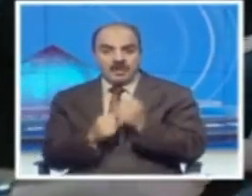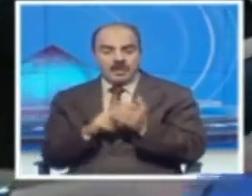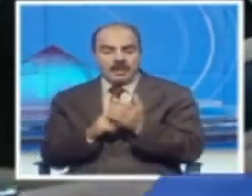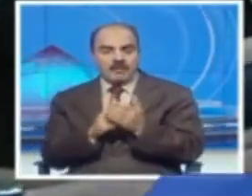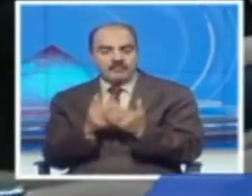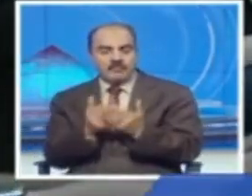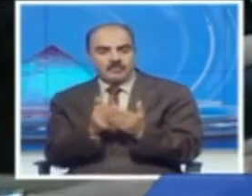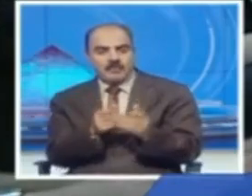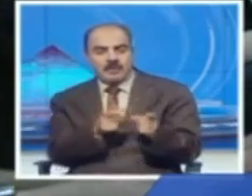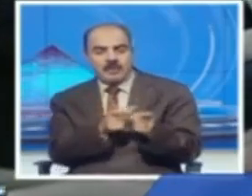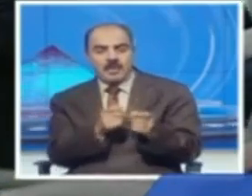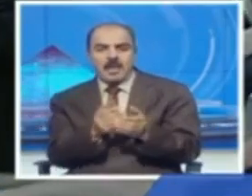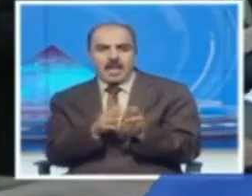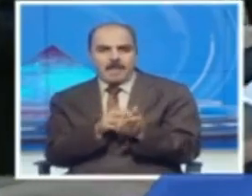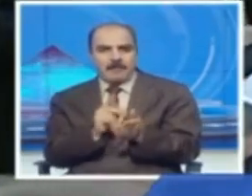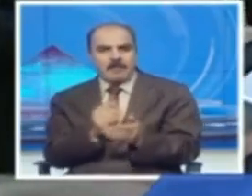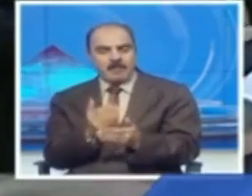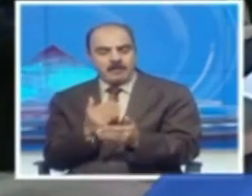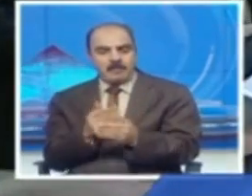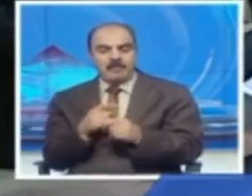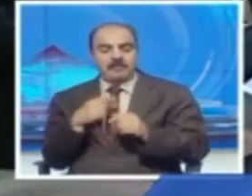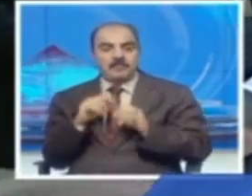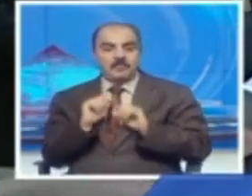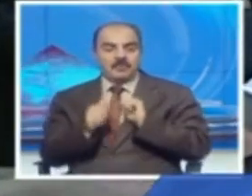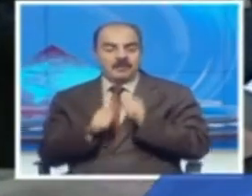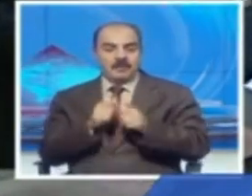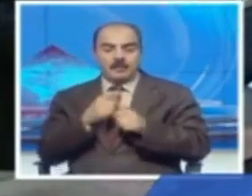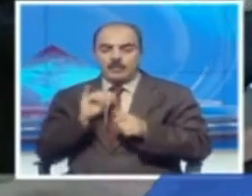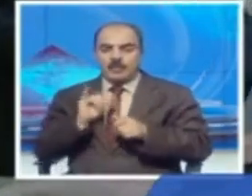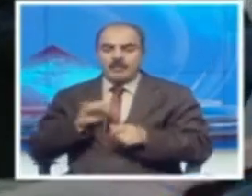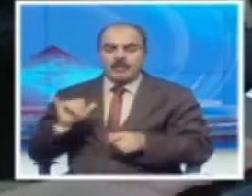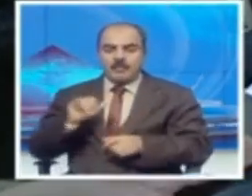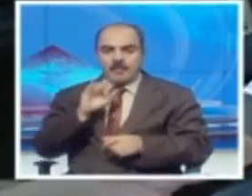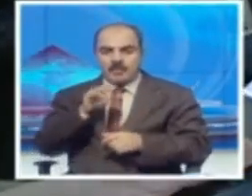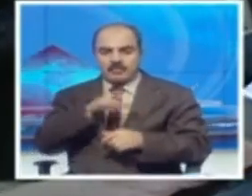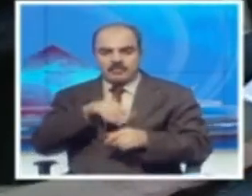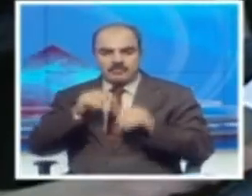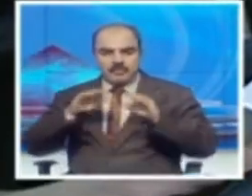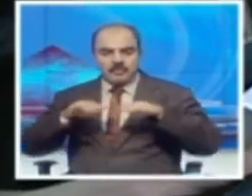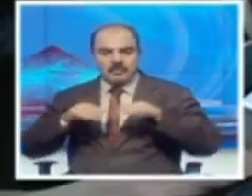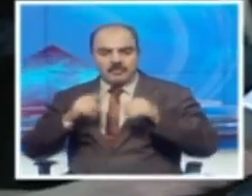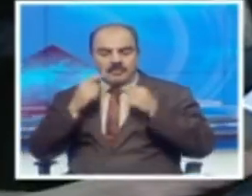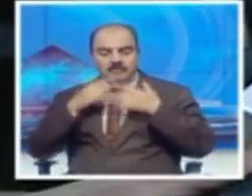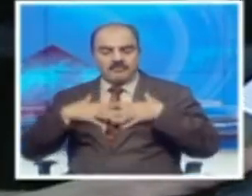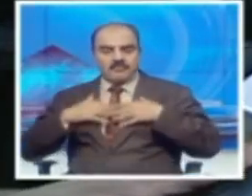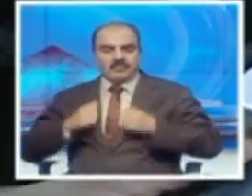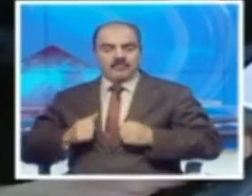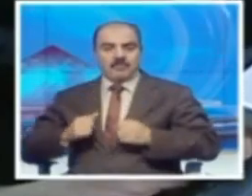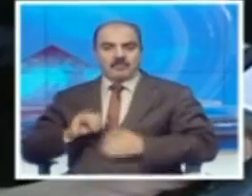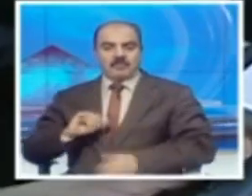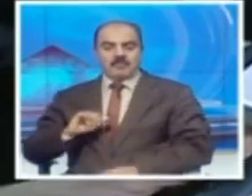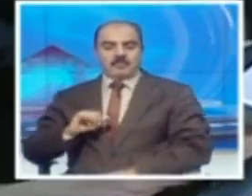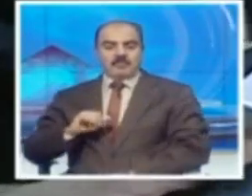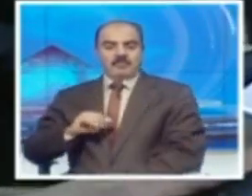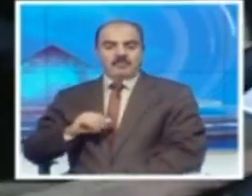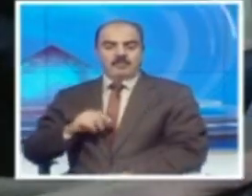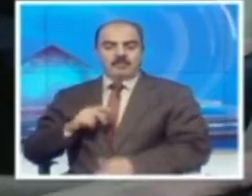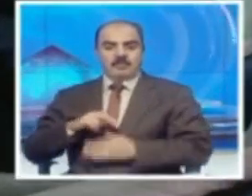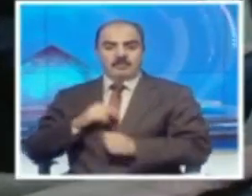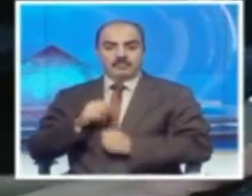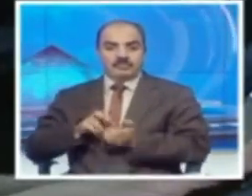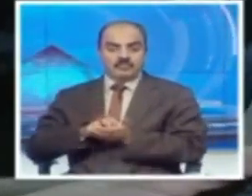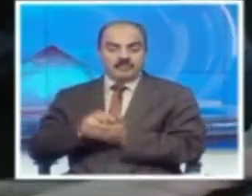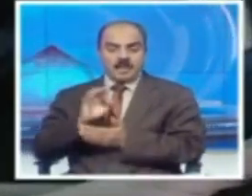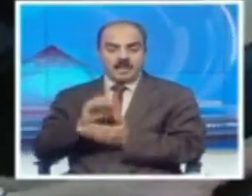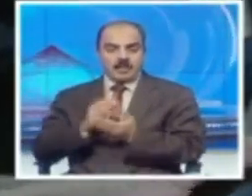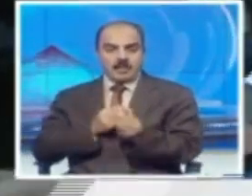هامش هذا المؤتمر قبل ما يبدأ. فمن ضمن الحاجات اللي احنا بنؤكد عليها ضرورة وجود أمور صحية طيبة، واعتقد الموضوع الماراثون ده مهم